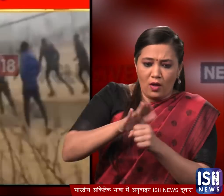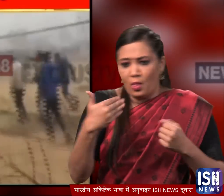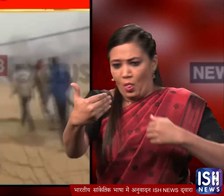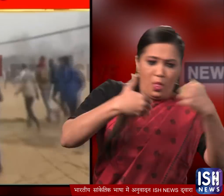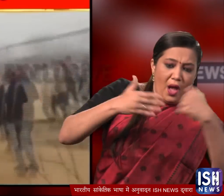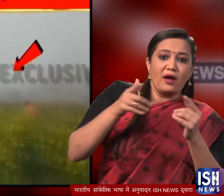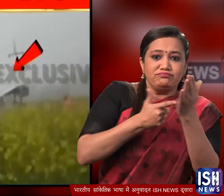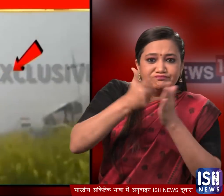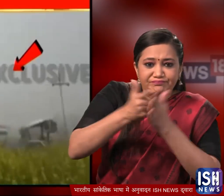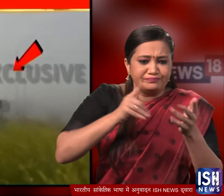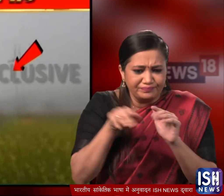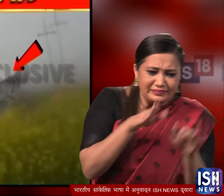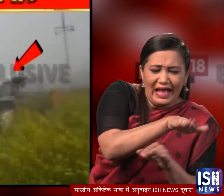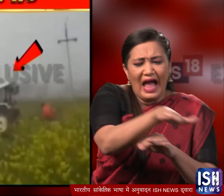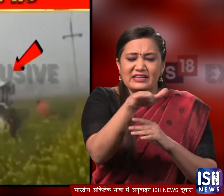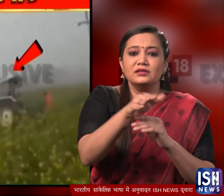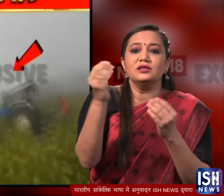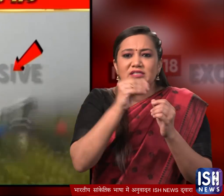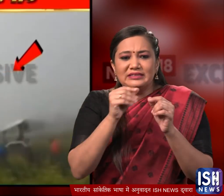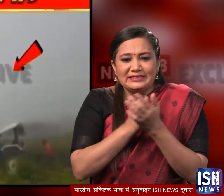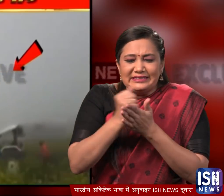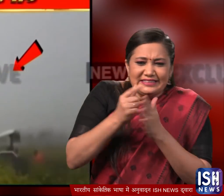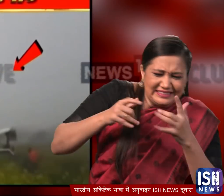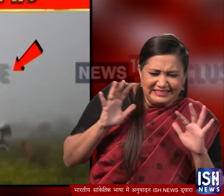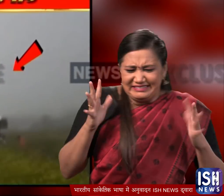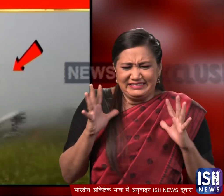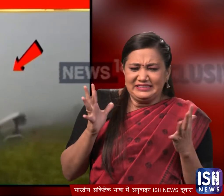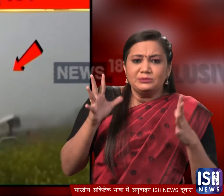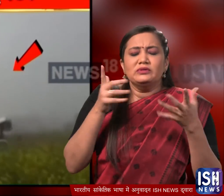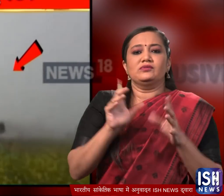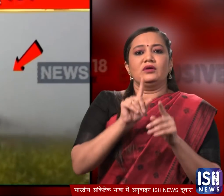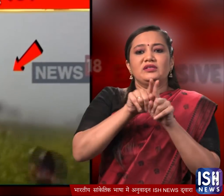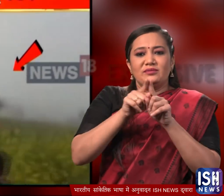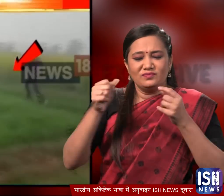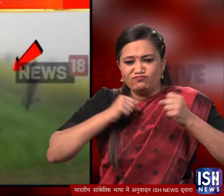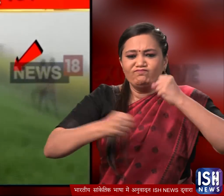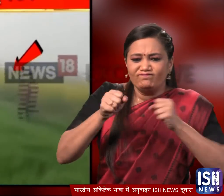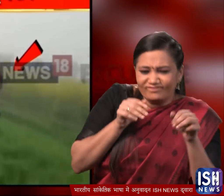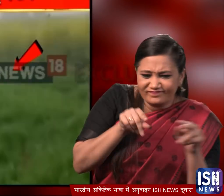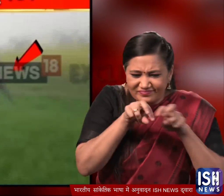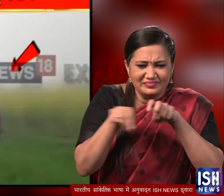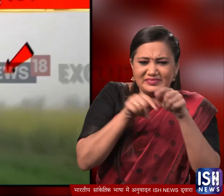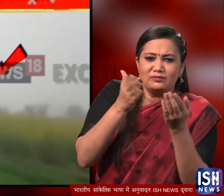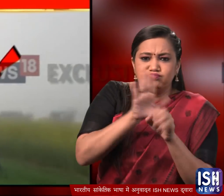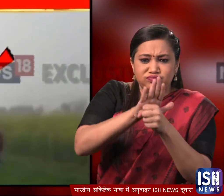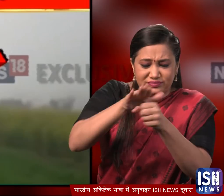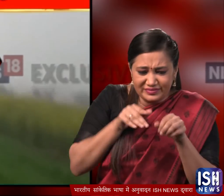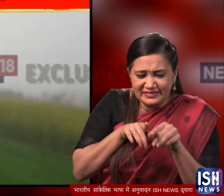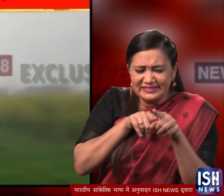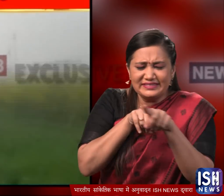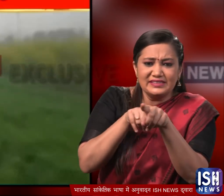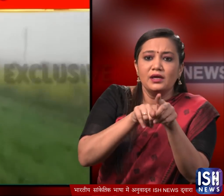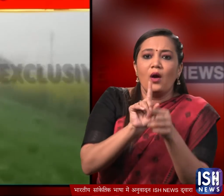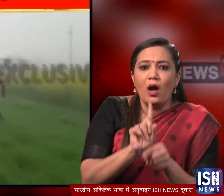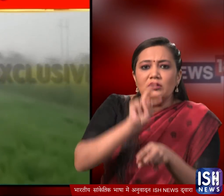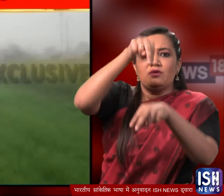लोगों के सामने आता तो कभी खेतों में घुस जाता। आखिरकार कुछ लोगों ने हिम्मत दिखाई और उस पर काबू पाने के मकसद से उसके पीछे भागे। इसी